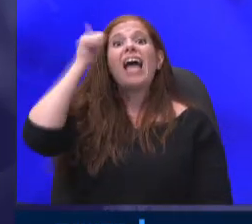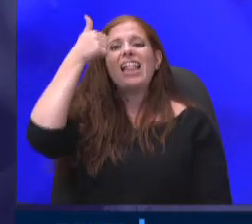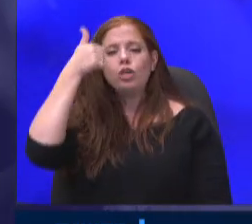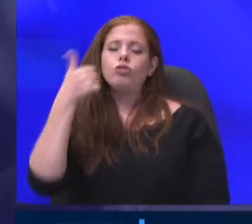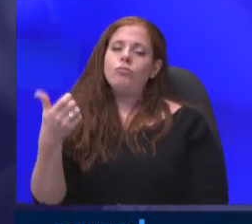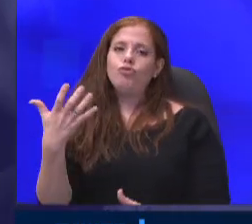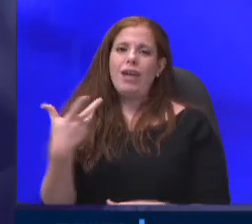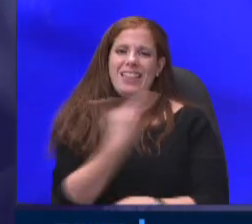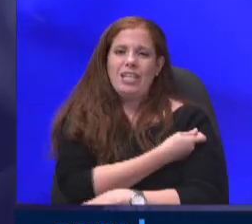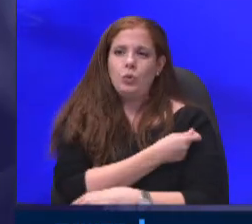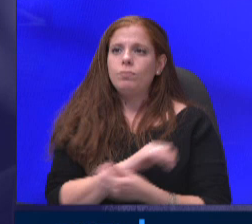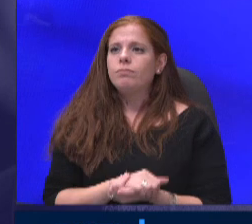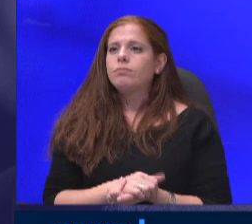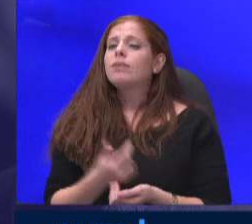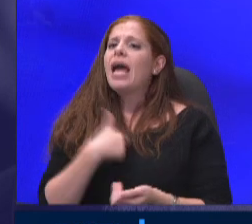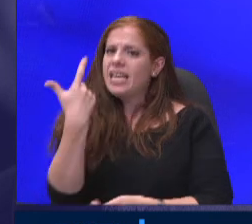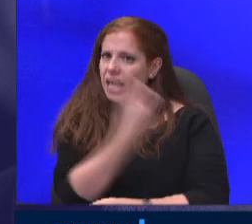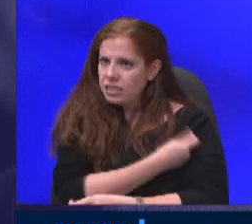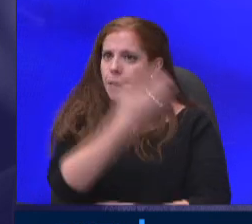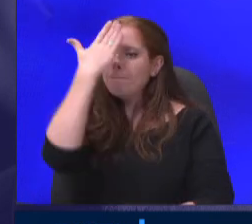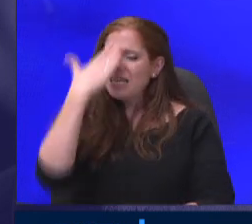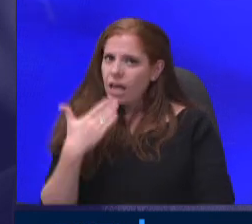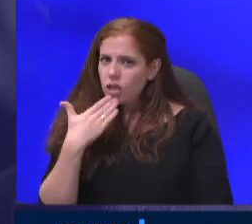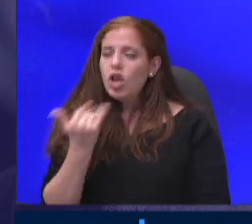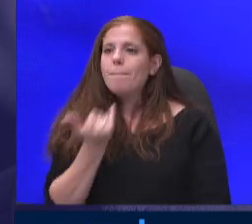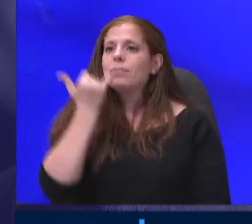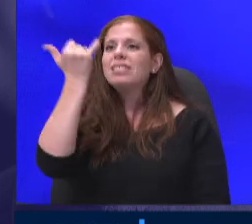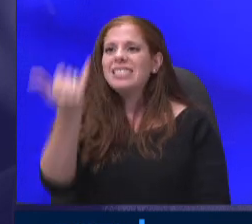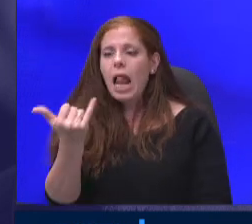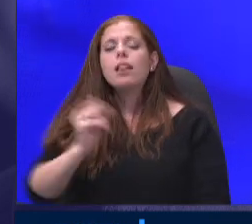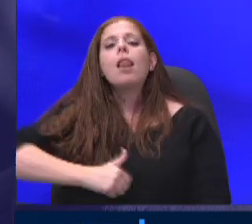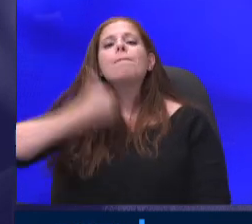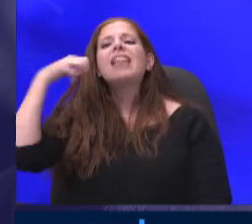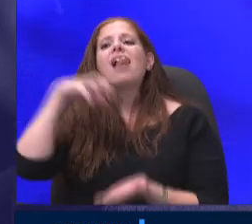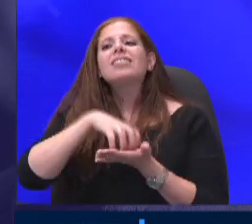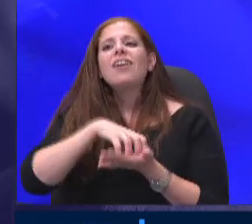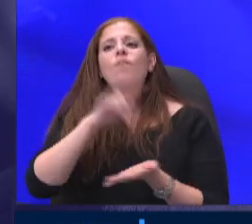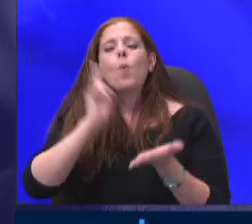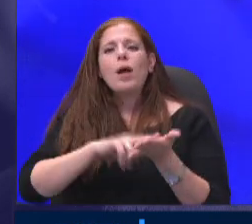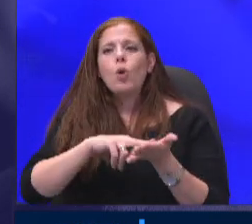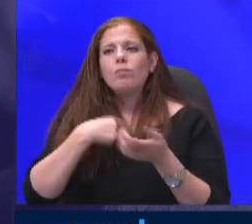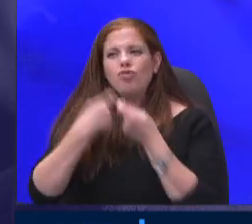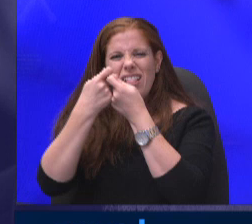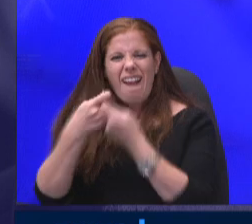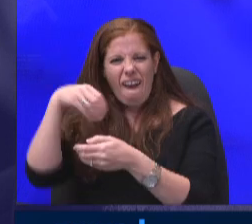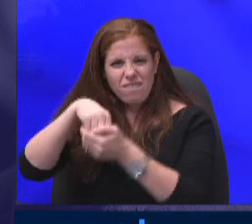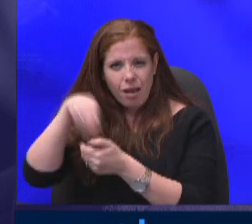אני מתחסן בעזרת השם, צלצלתי למנהל סניף הקופת חולים שאני חבר בו, ואמרתי שאני